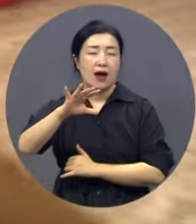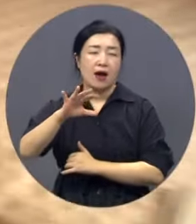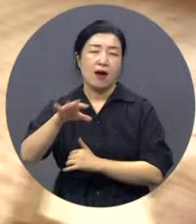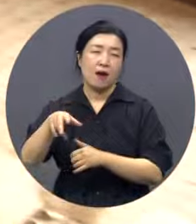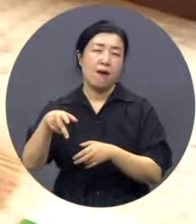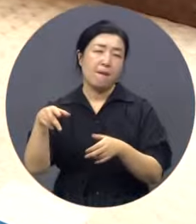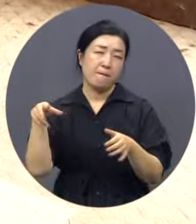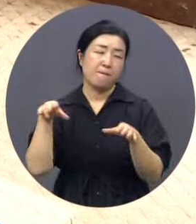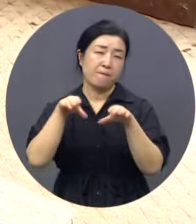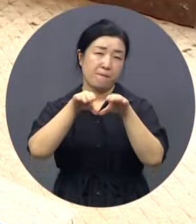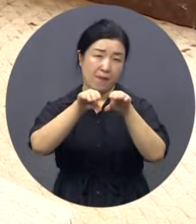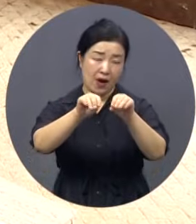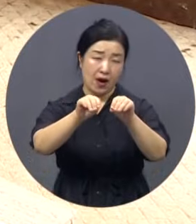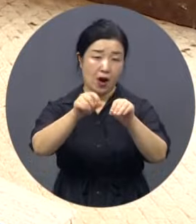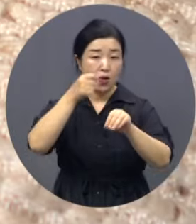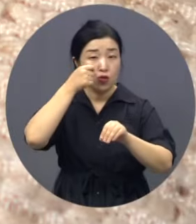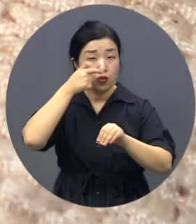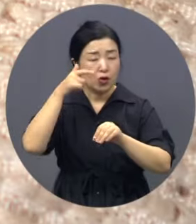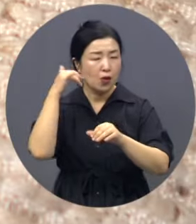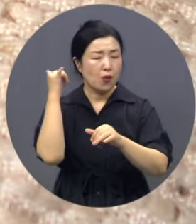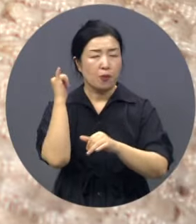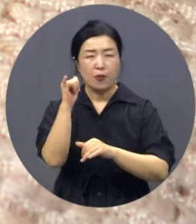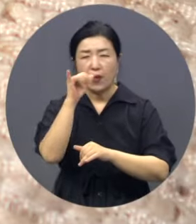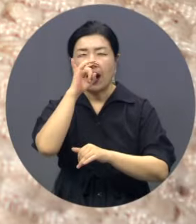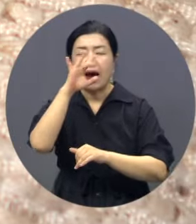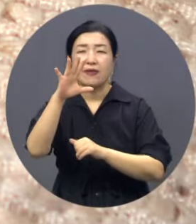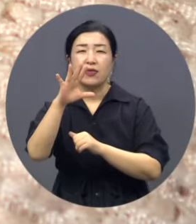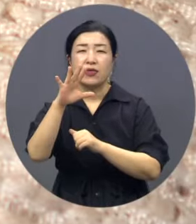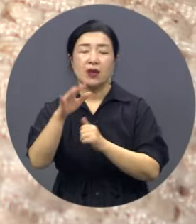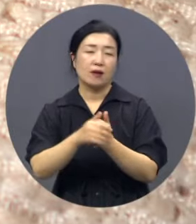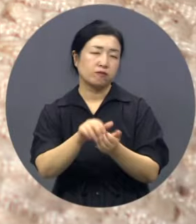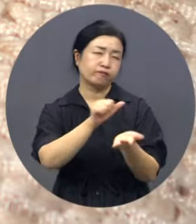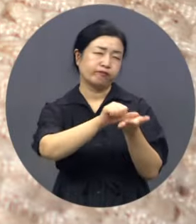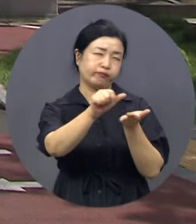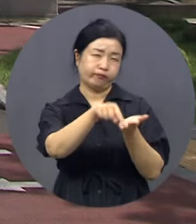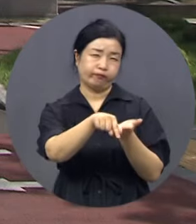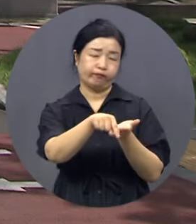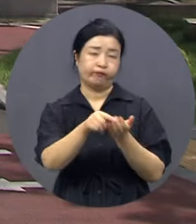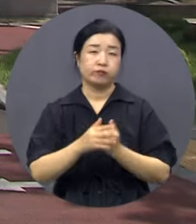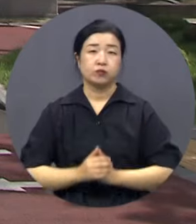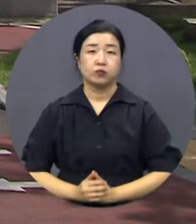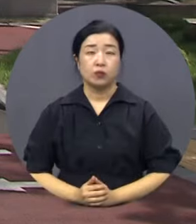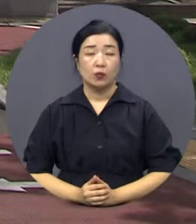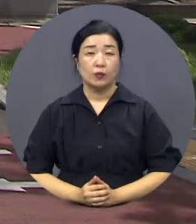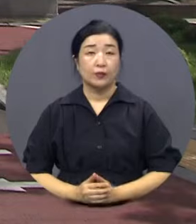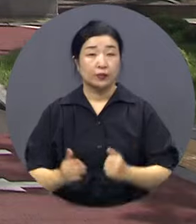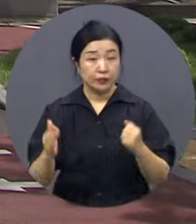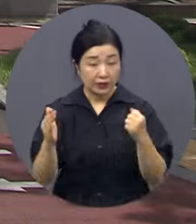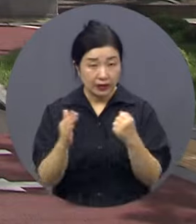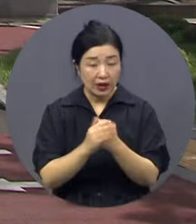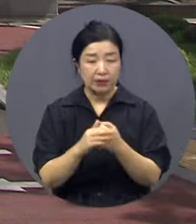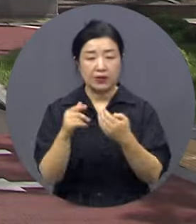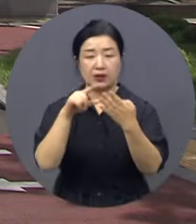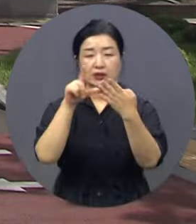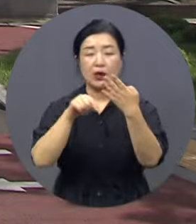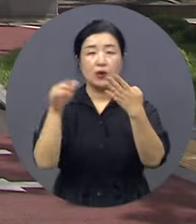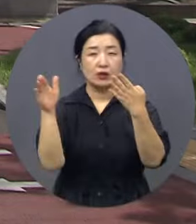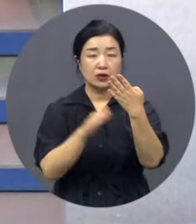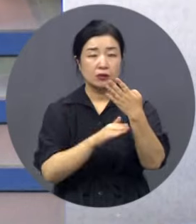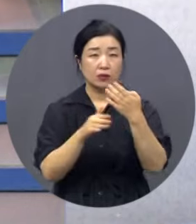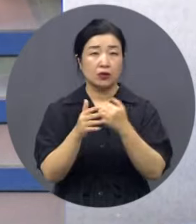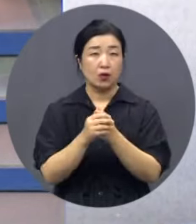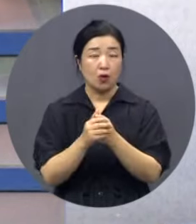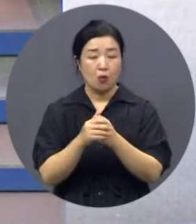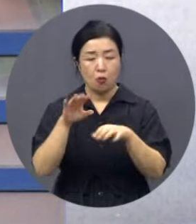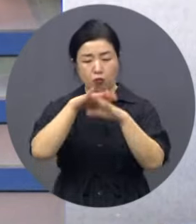중단되고 6개월 이상 연락이 끊기면 대상자 에서 제외됩니다 때문에 지난 4월 기초 수급 대상자